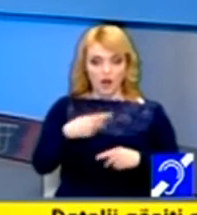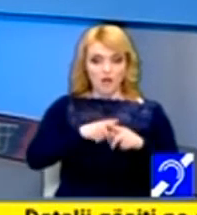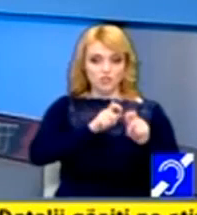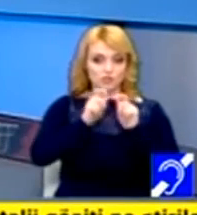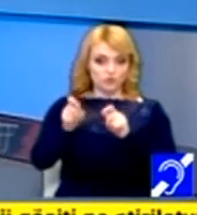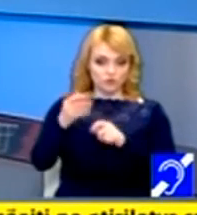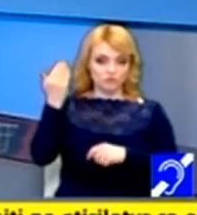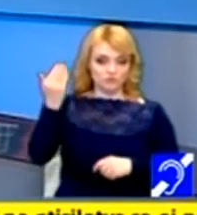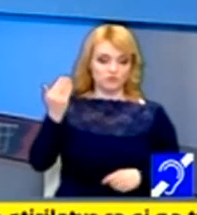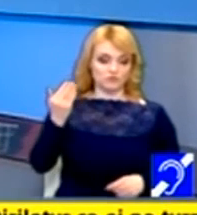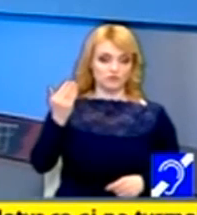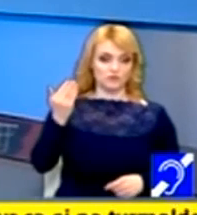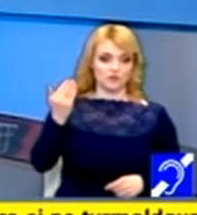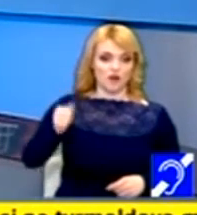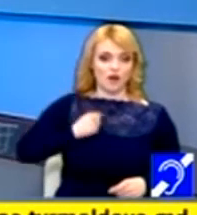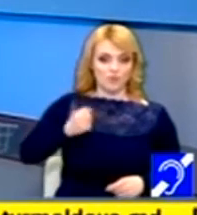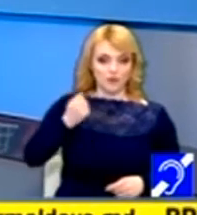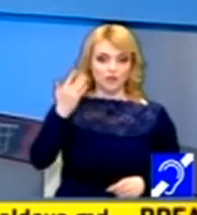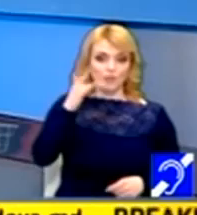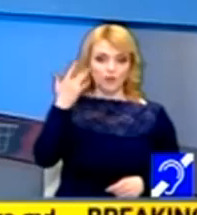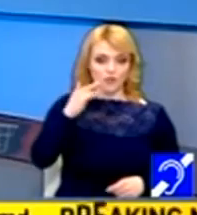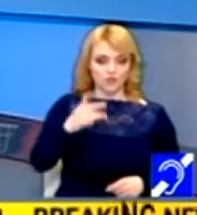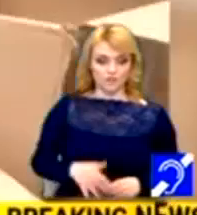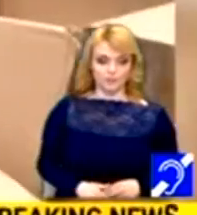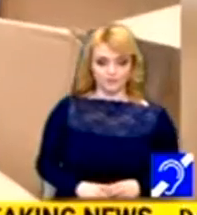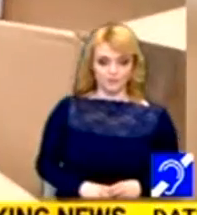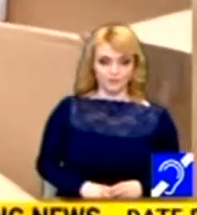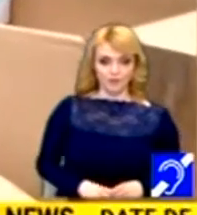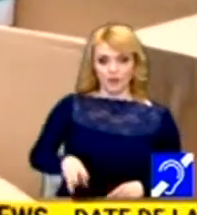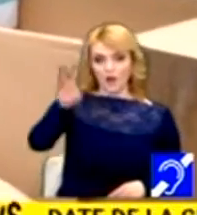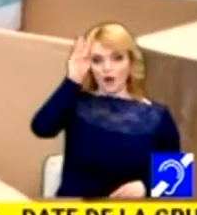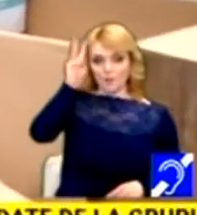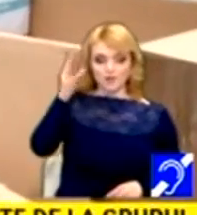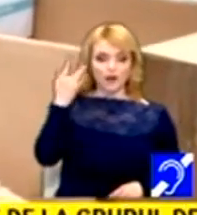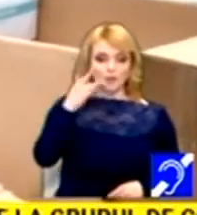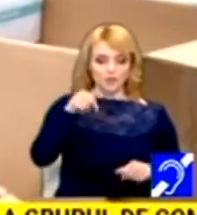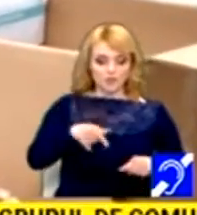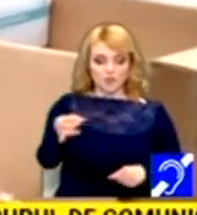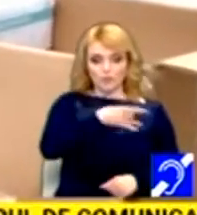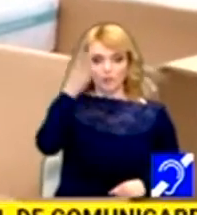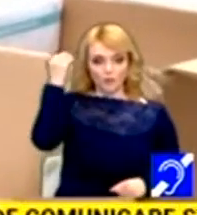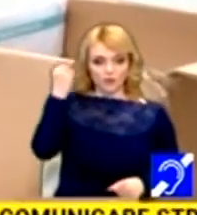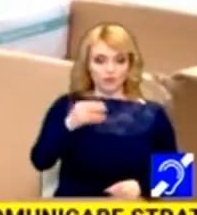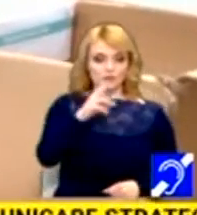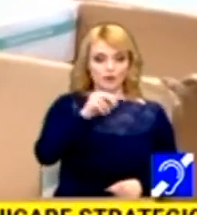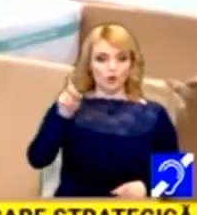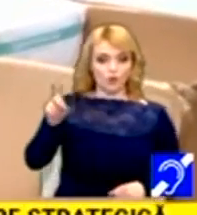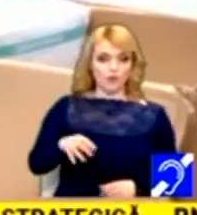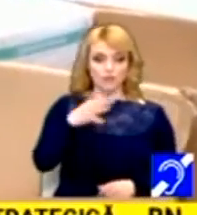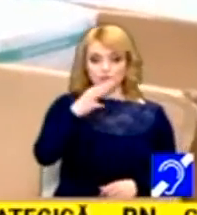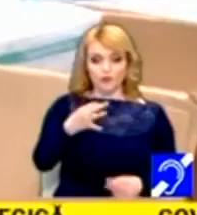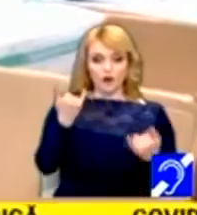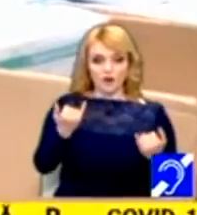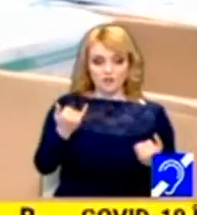partea Comandamentului European al Armatei Statelor Unite ale Americii. Ambasadorul SUA în Republica Moldova, Excelența sa Derek Hogan, a